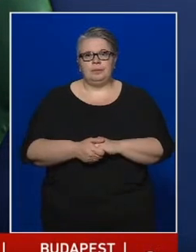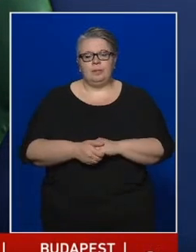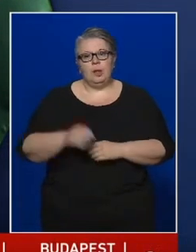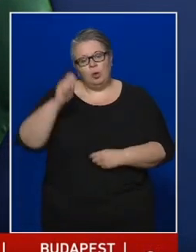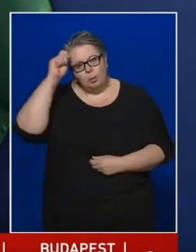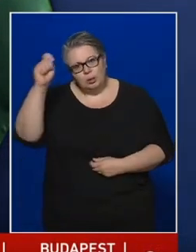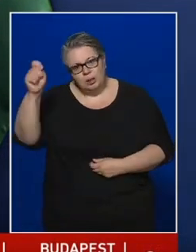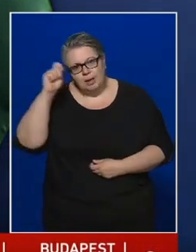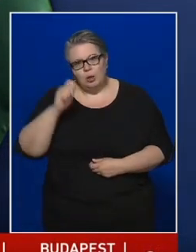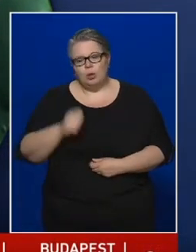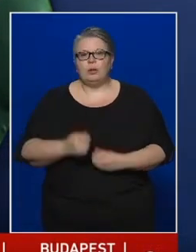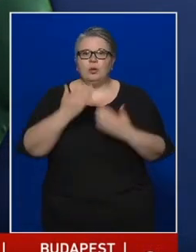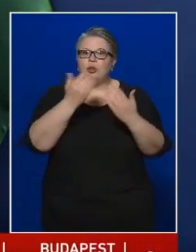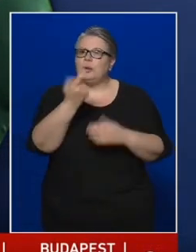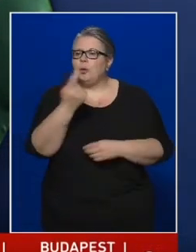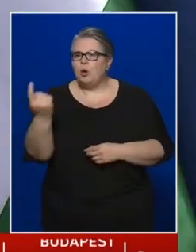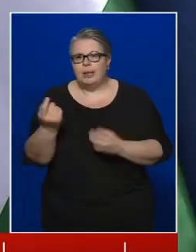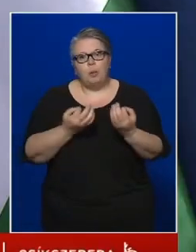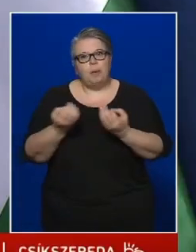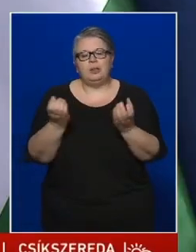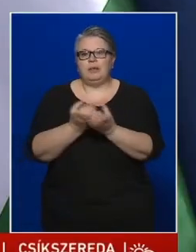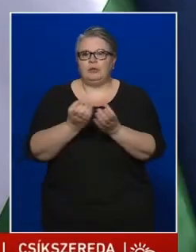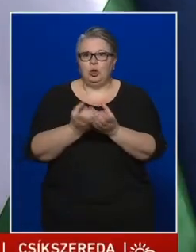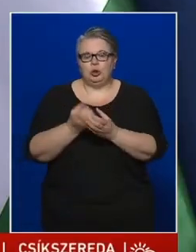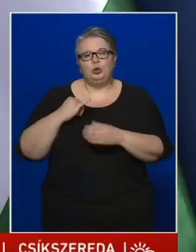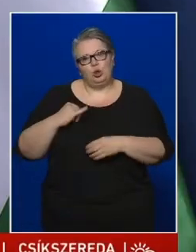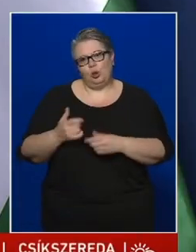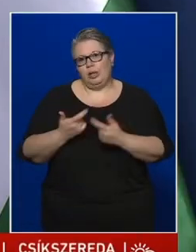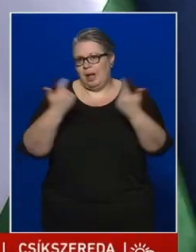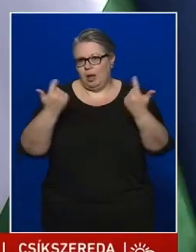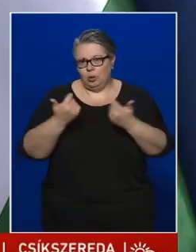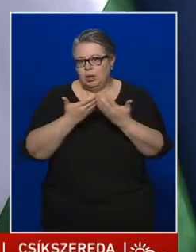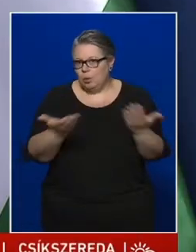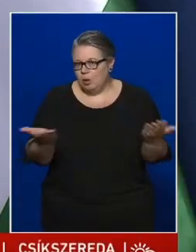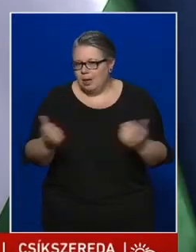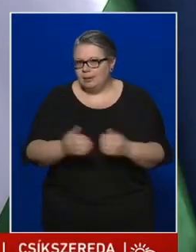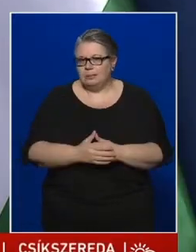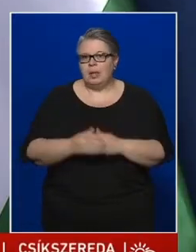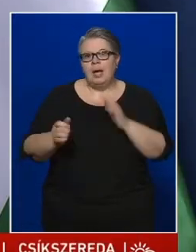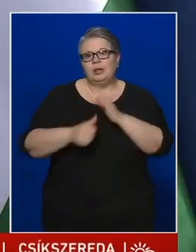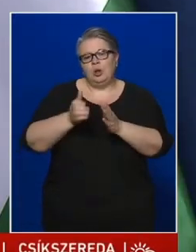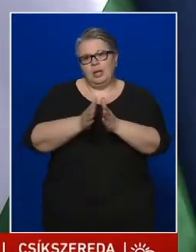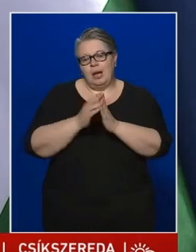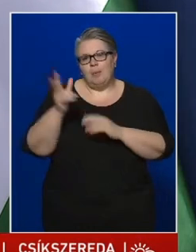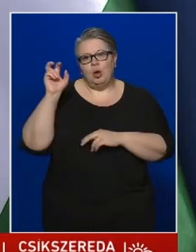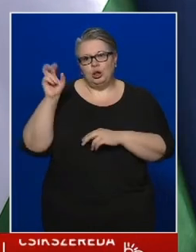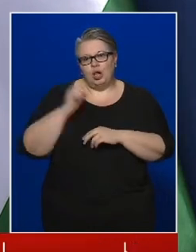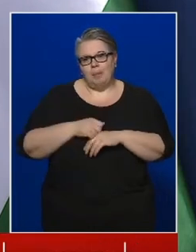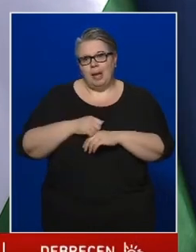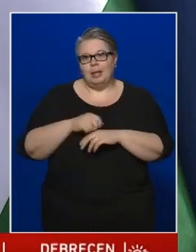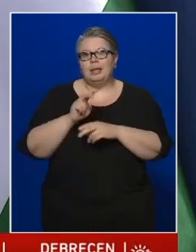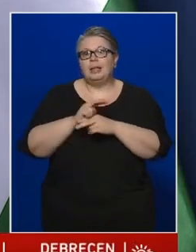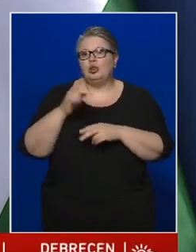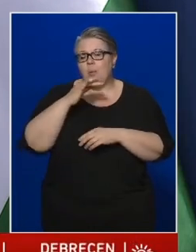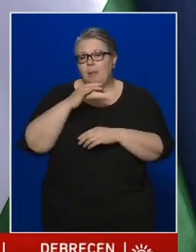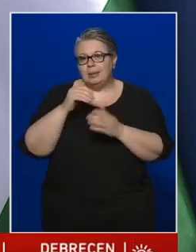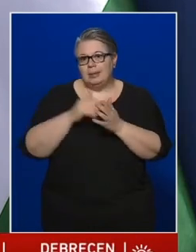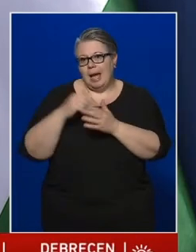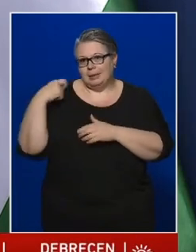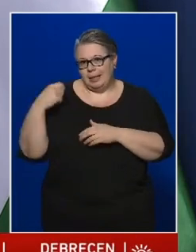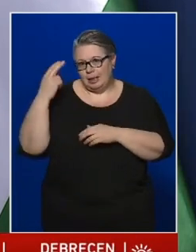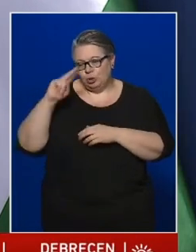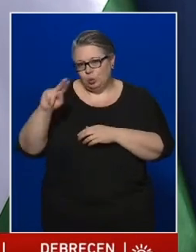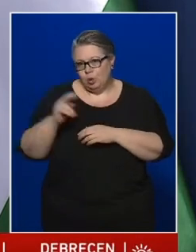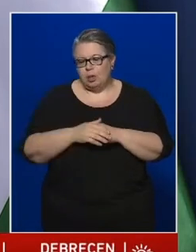Jó napot kívánok! Köszöntöm Önöket az Operatív Törzs csütörtöki tájékoztatóján. Elsőként kérem hallgassák meg Kis Robert rendőr a